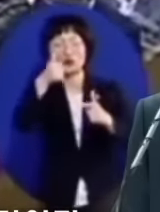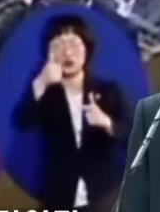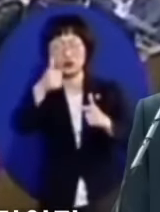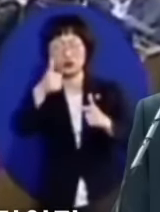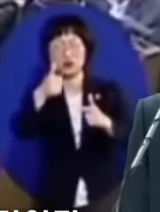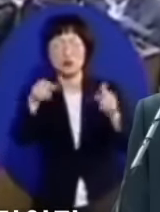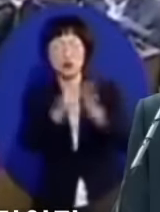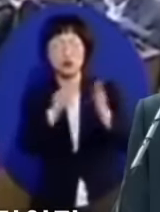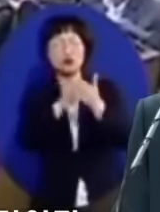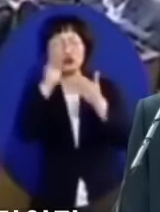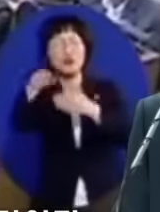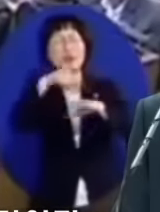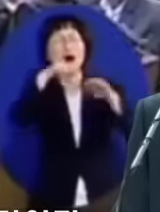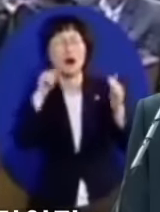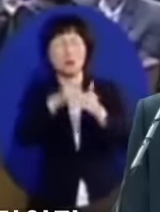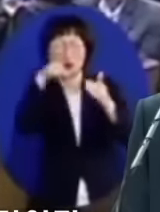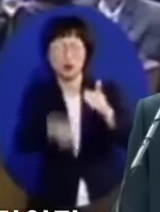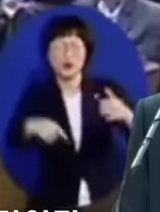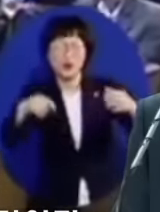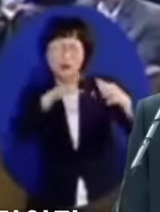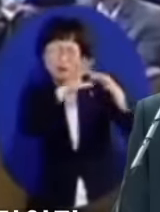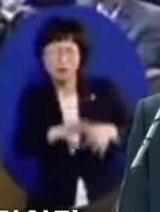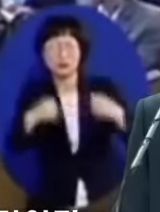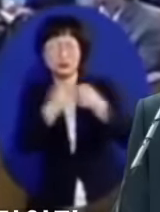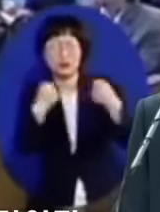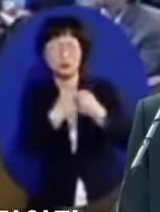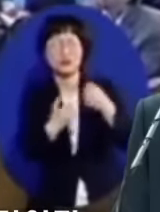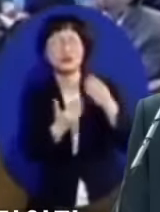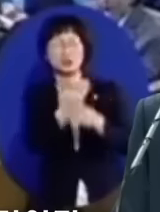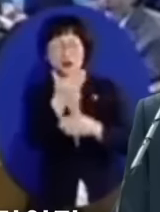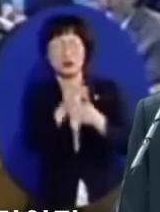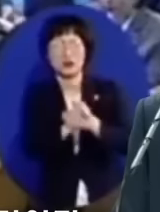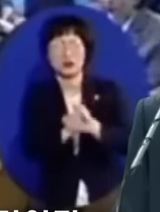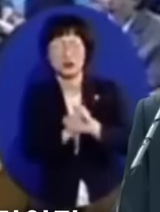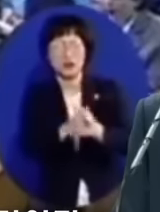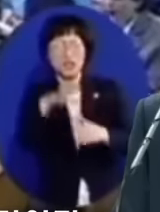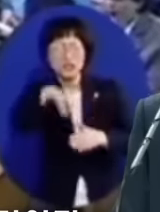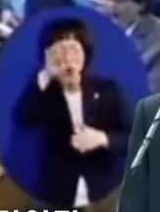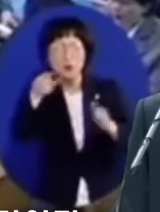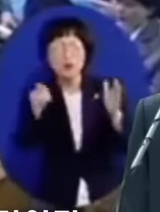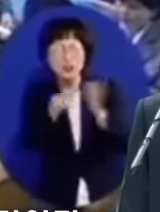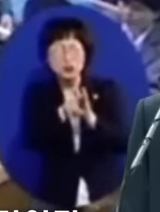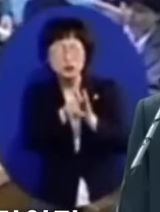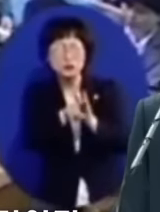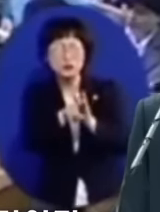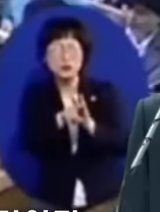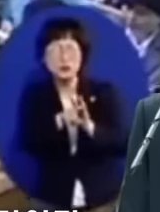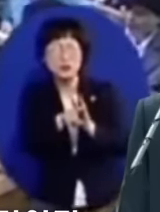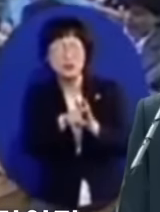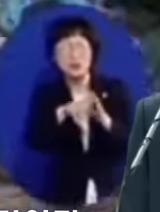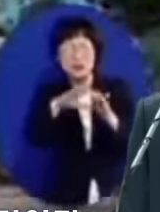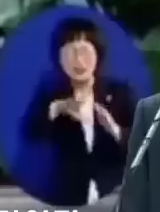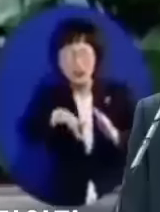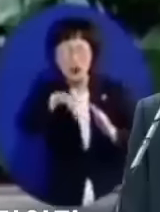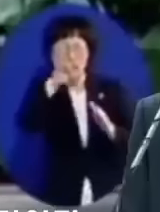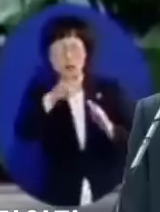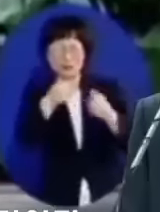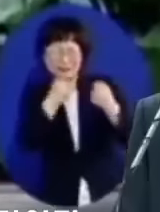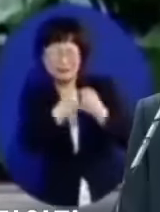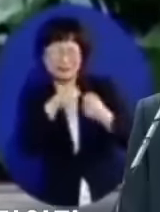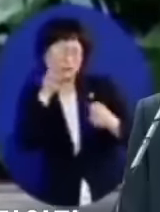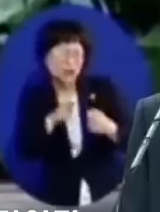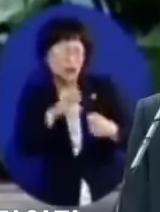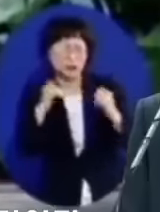다음에 우리 마음속에 끝없는 싸움이 일어나고 있는 것입니다. 초신자 때는 싸움이 더 맹렬하나 점점 신앙이 자라면